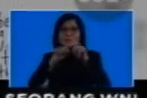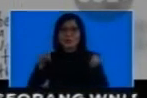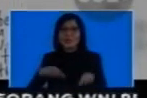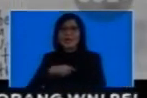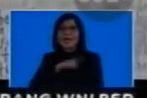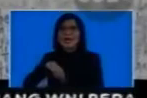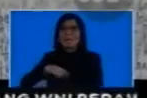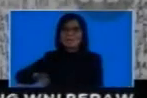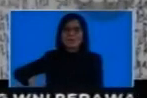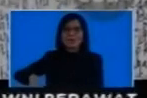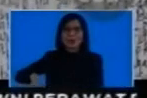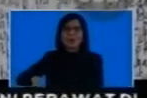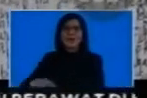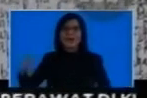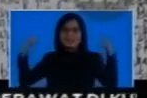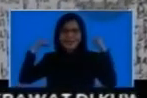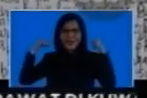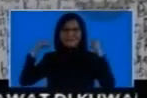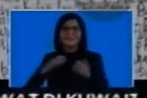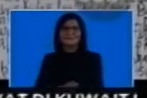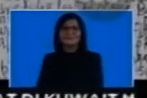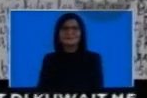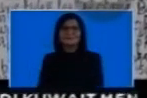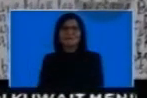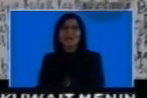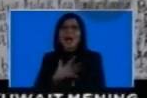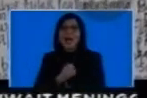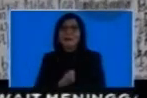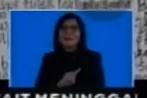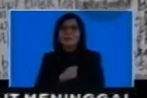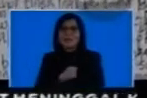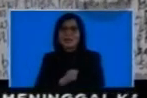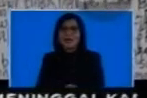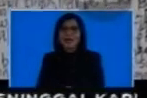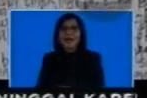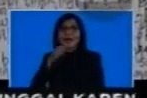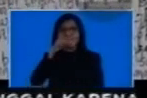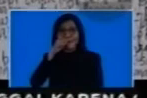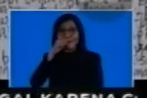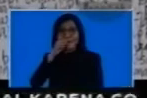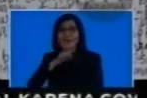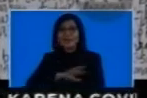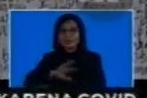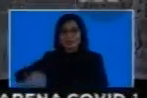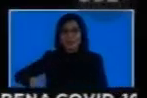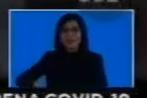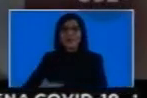sekeluarga dalam keadaan sehat walafiat. Harapan saya, Bapak sekeluarga juga demikian.